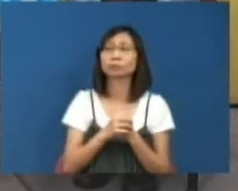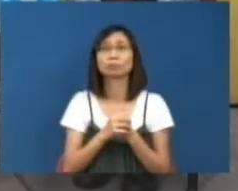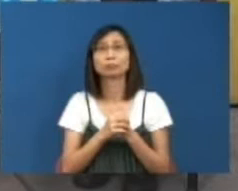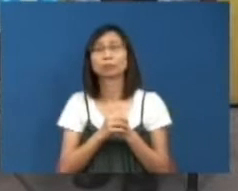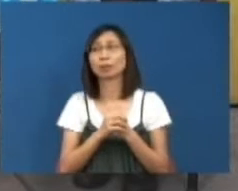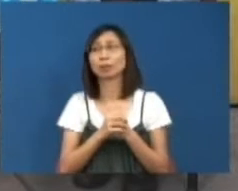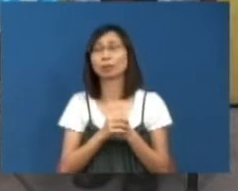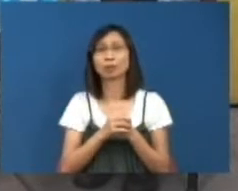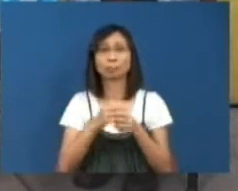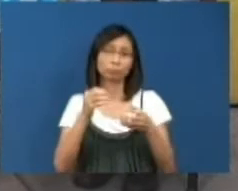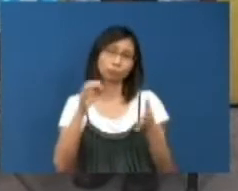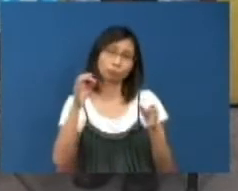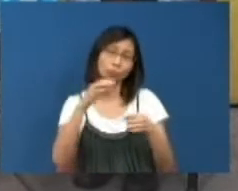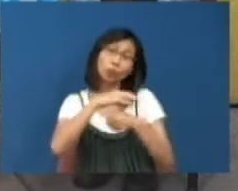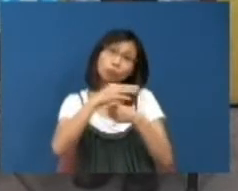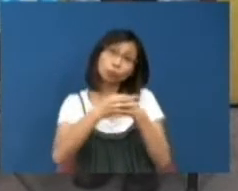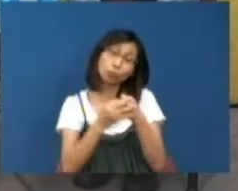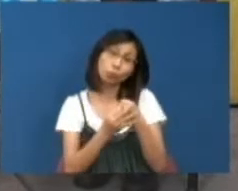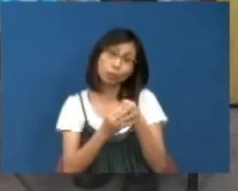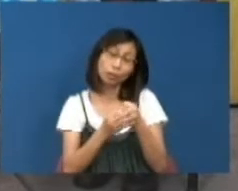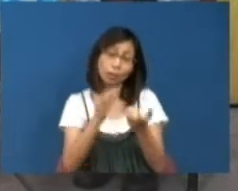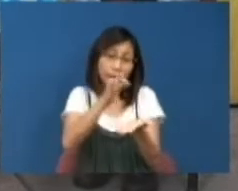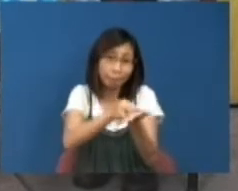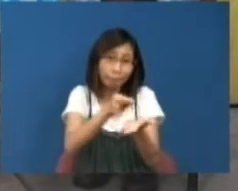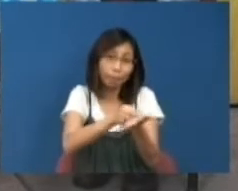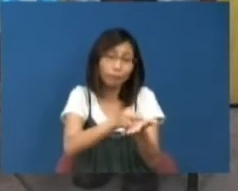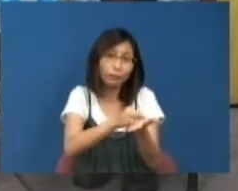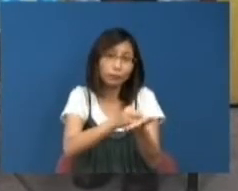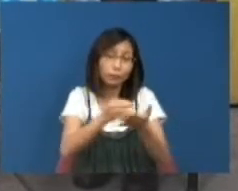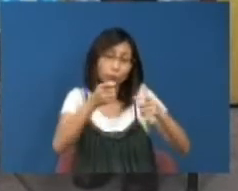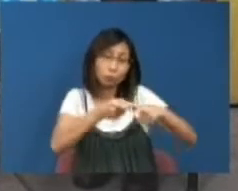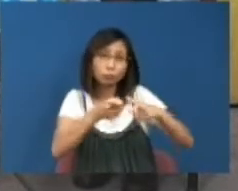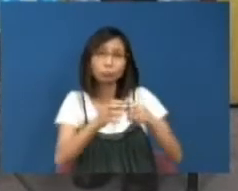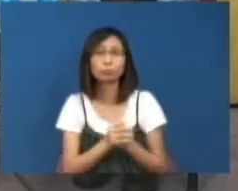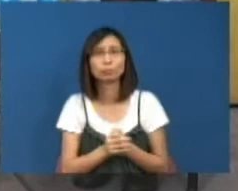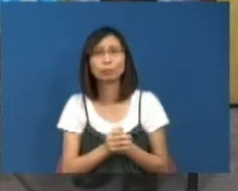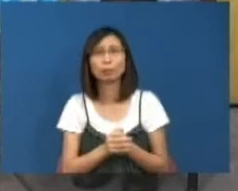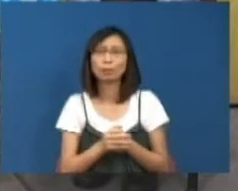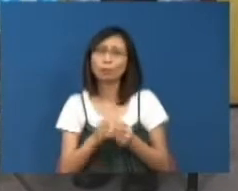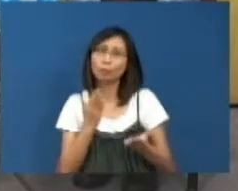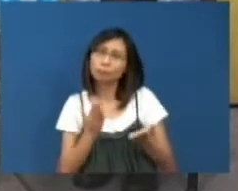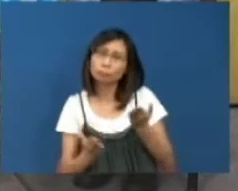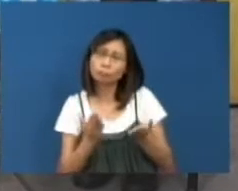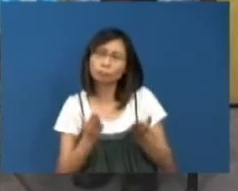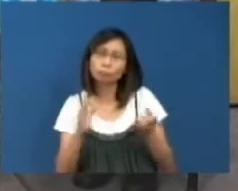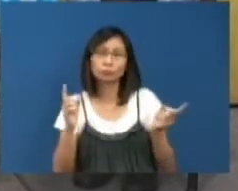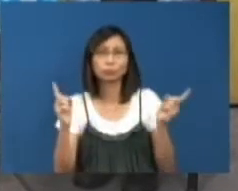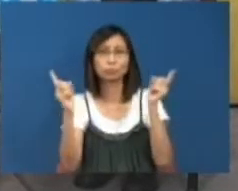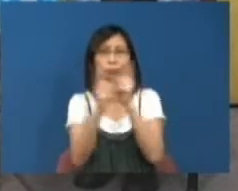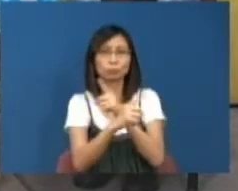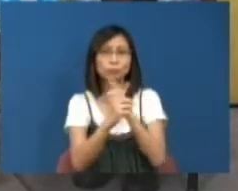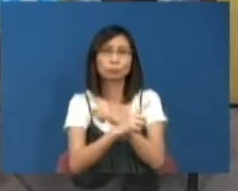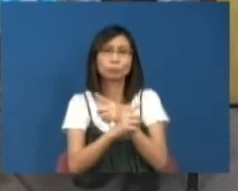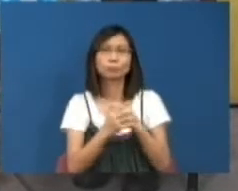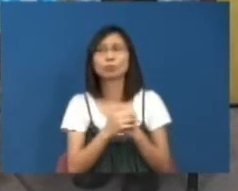個國家地質公園咧，我就覺得要考量一下會唔會調翻轉喺第二啲嘅建築物資助翻，好似頭先